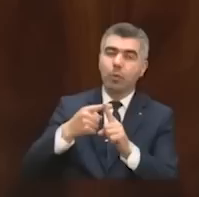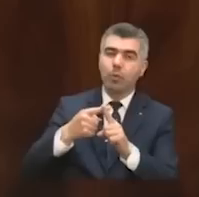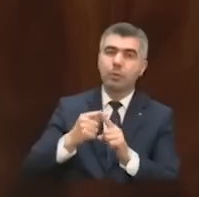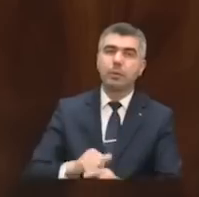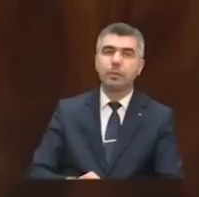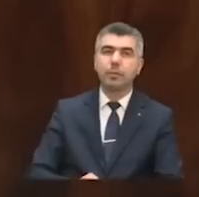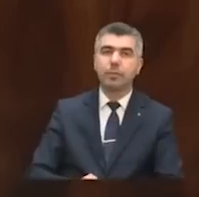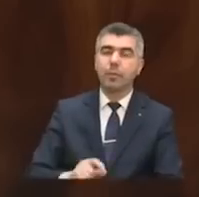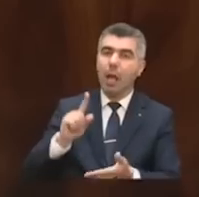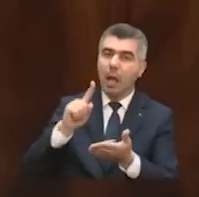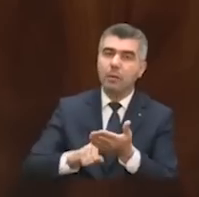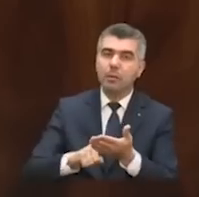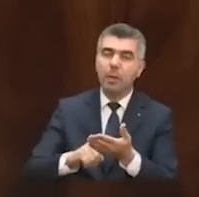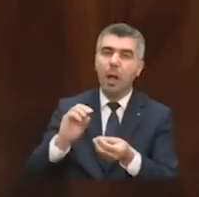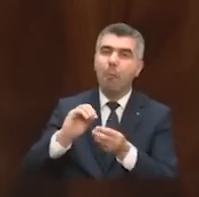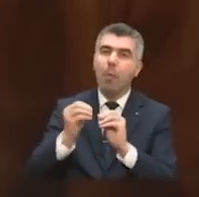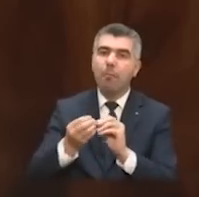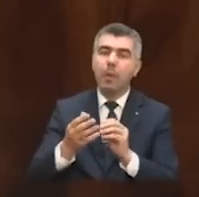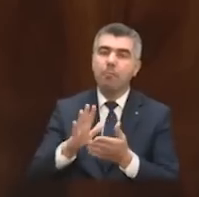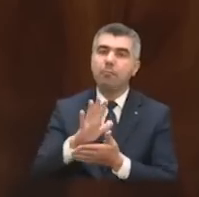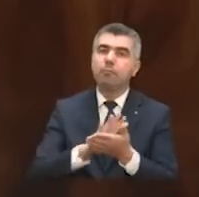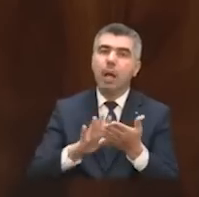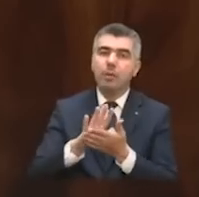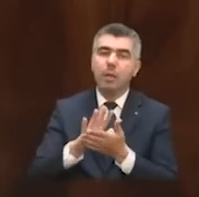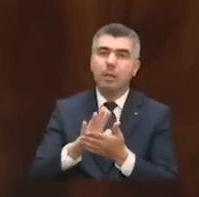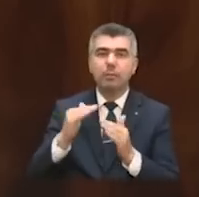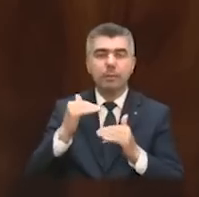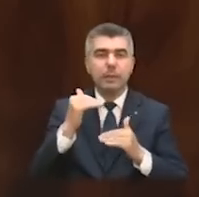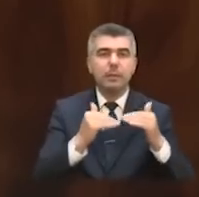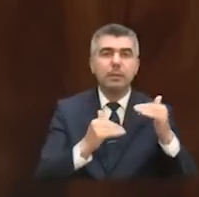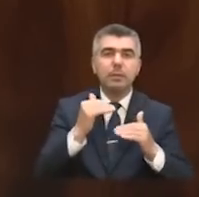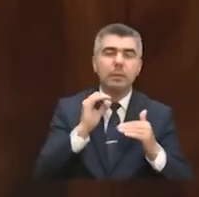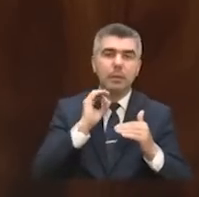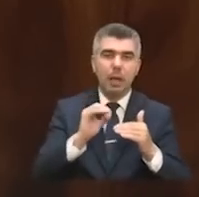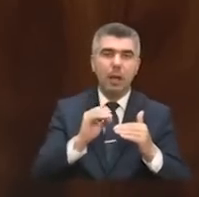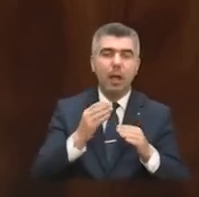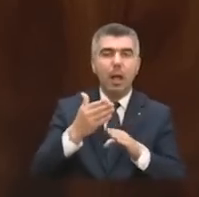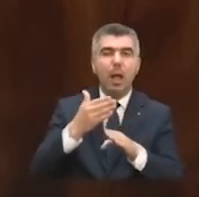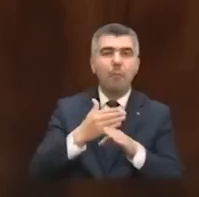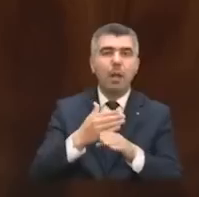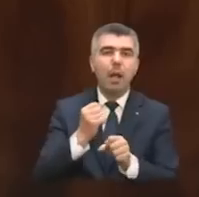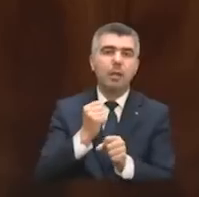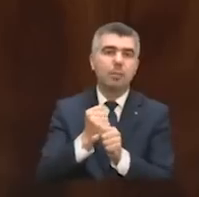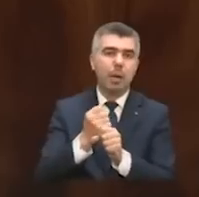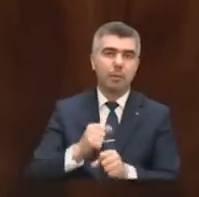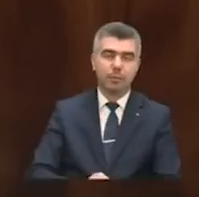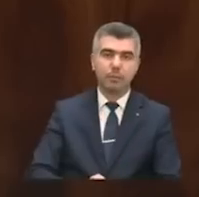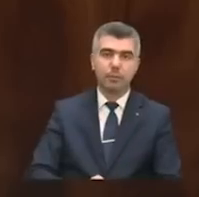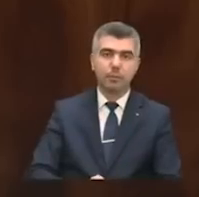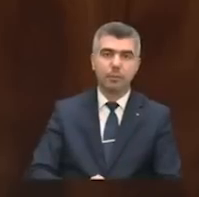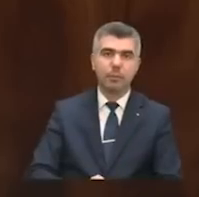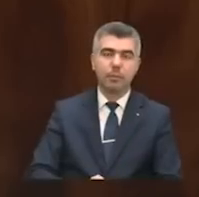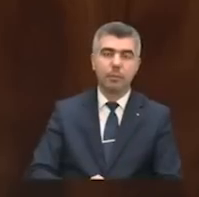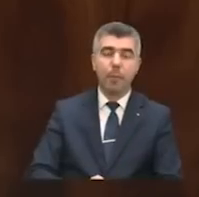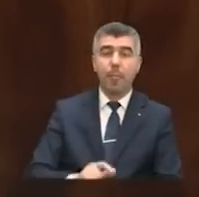باللي لازم نعالجوا بعض الاختلالات والخيارات الغير الموفقة اللي كانت كملت، والخيارات اللي عملنا